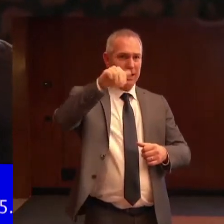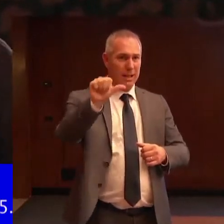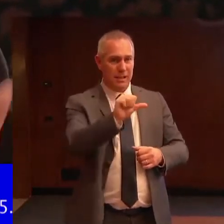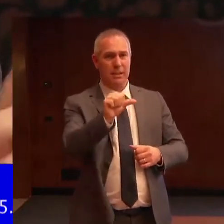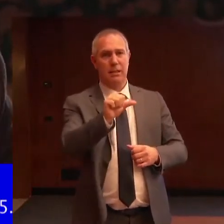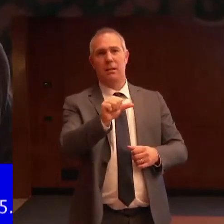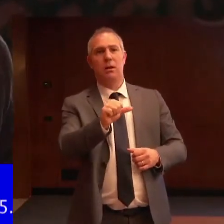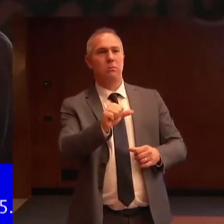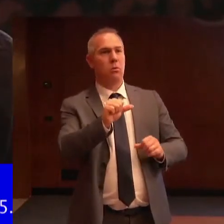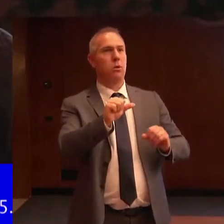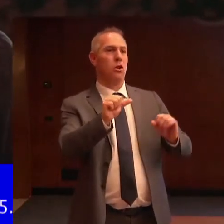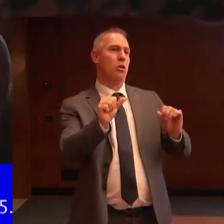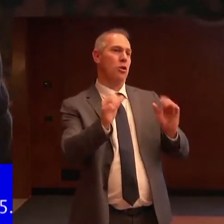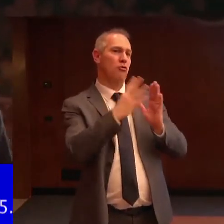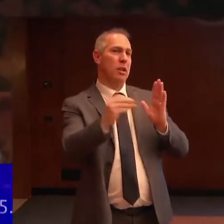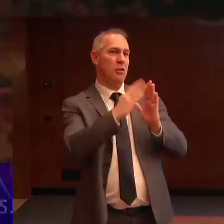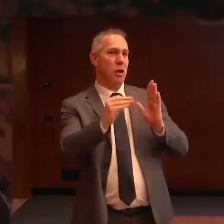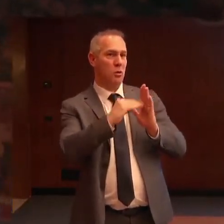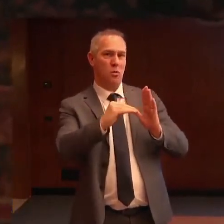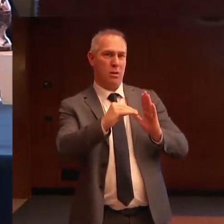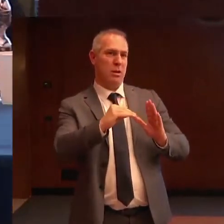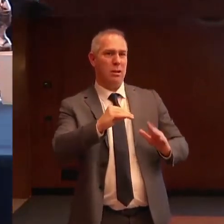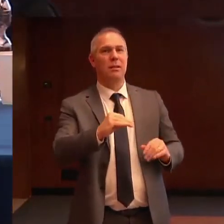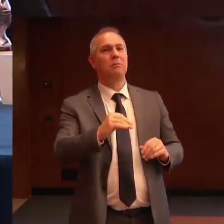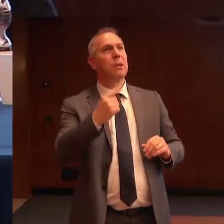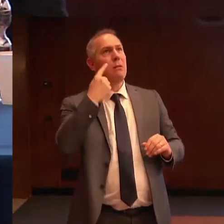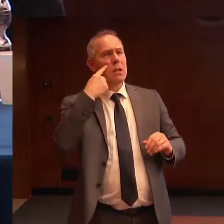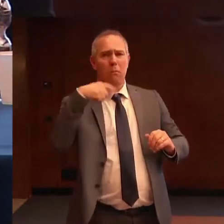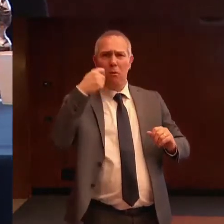sceneggiature. Lo vediamo, è il contributo numero 5, per favore.